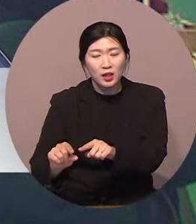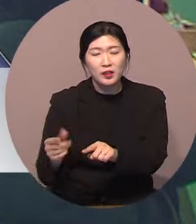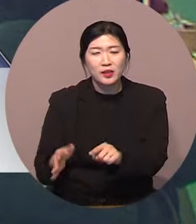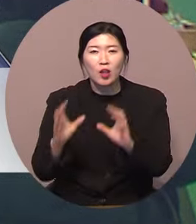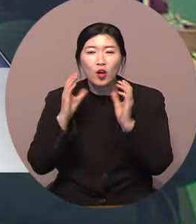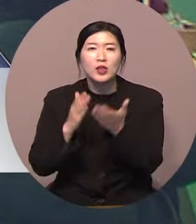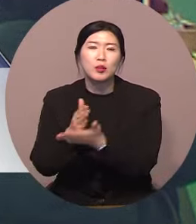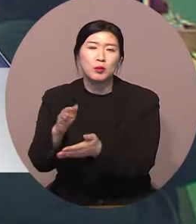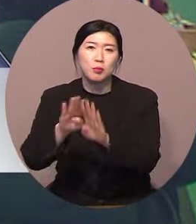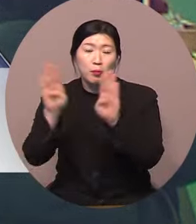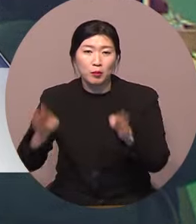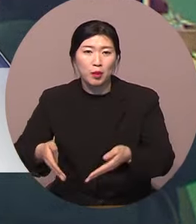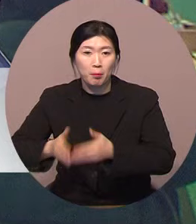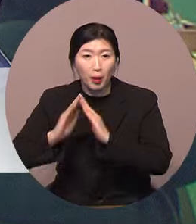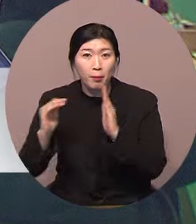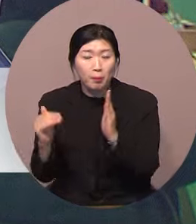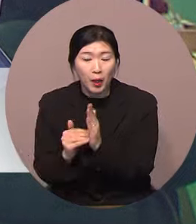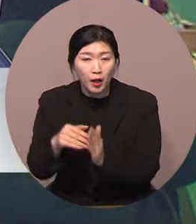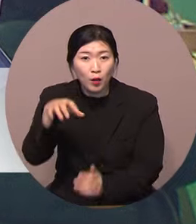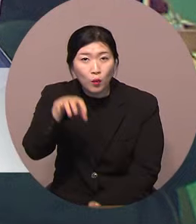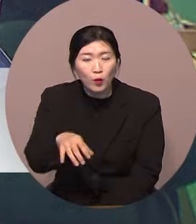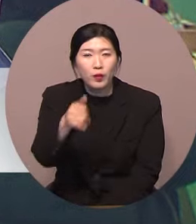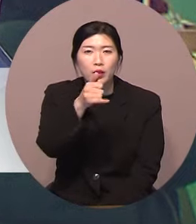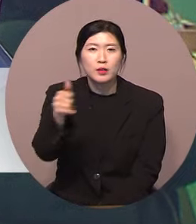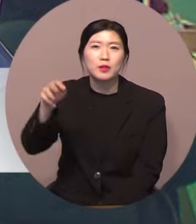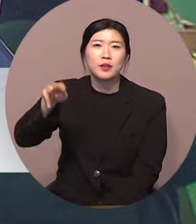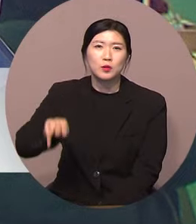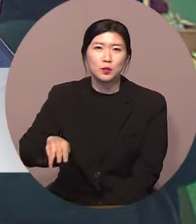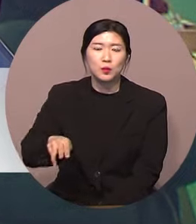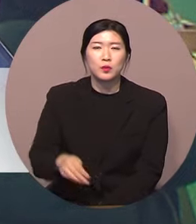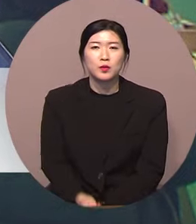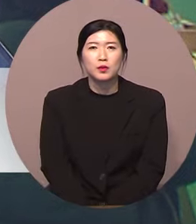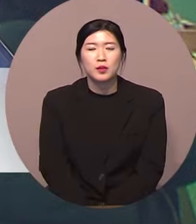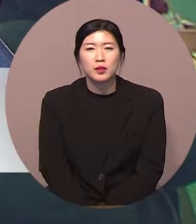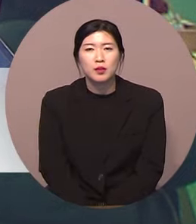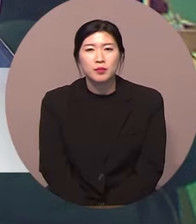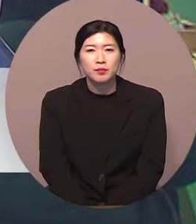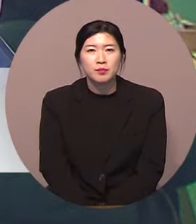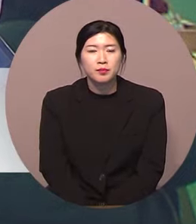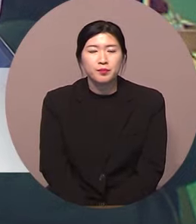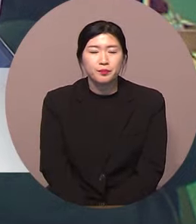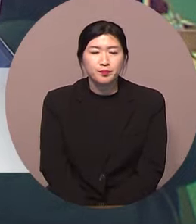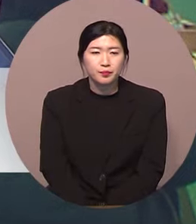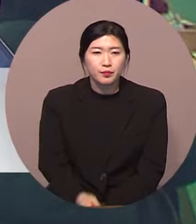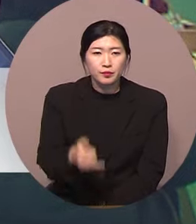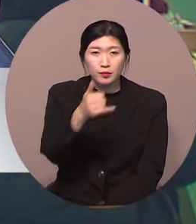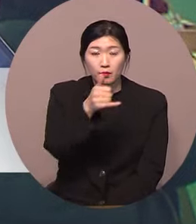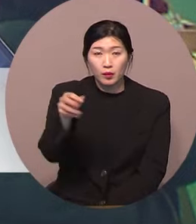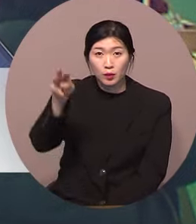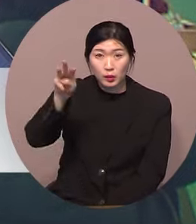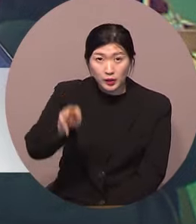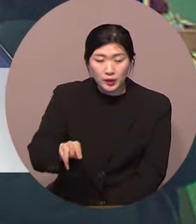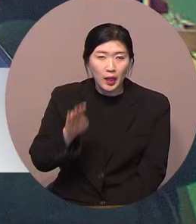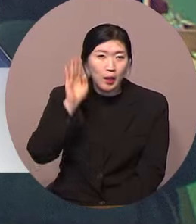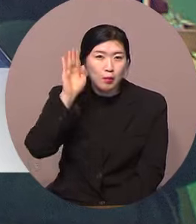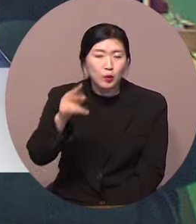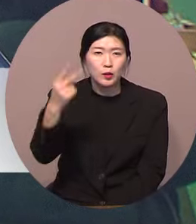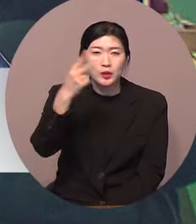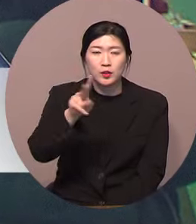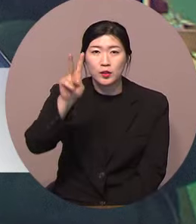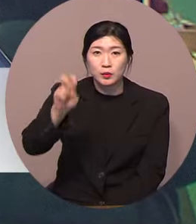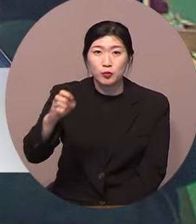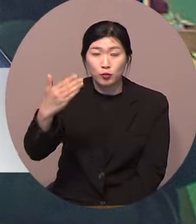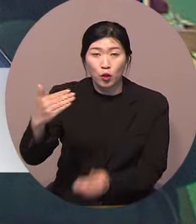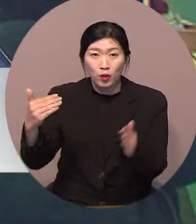세종시에 어린이를 위한 독립형 박물관이 문을 열었습니다. 세종시에는 오는 2029년까지